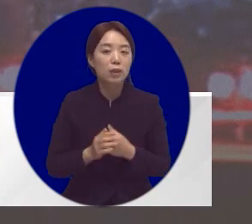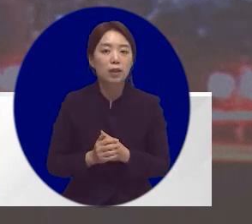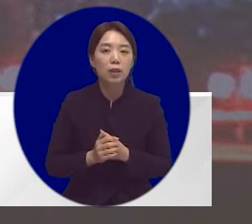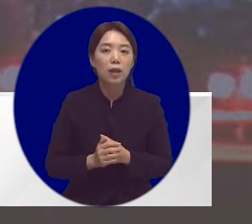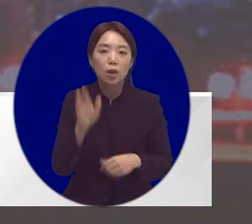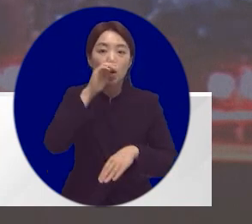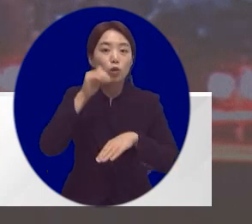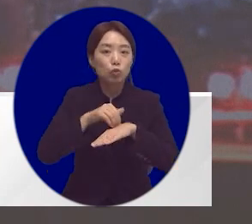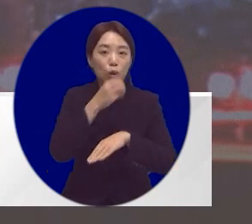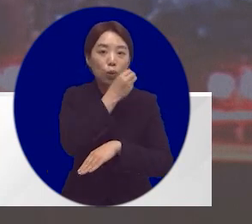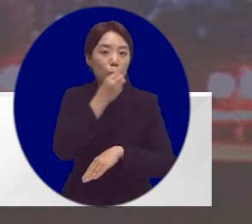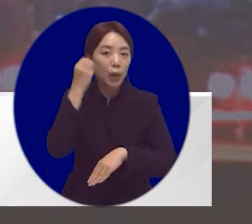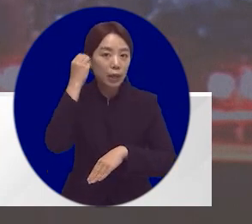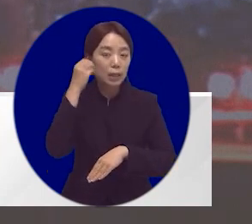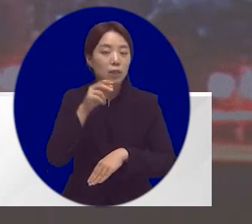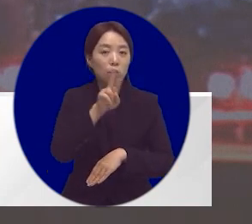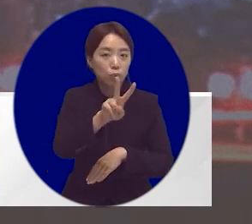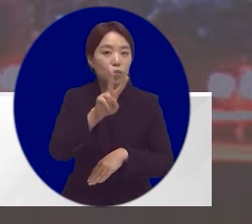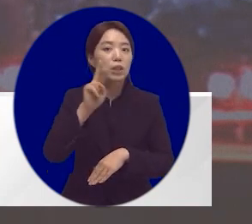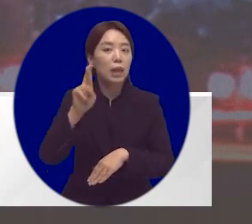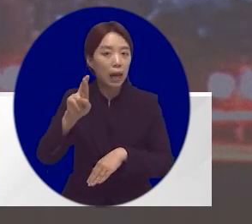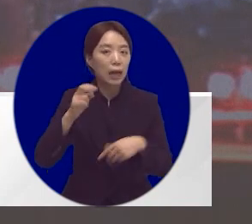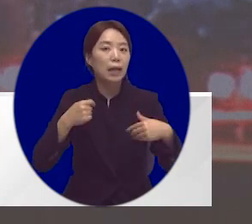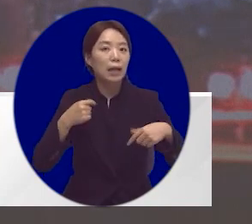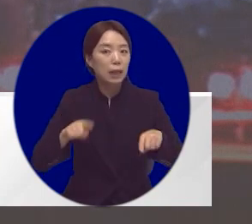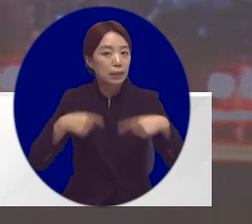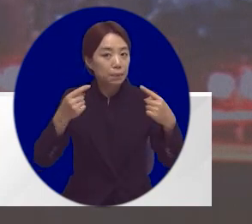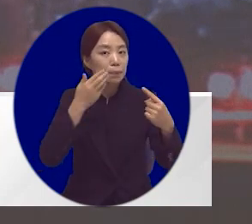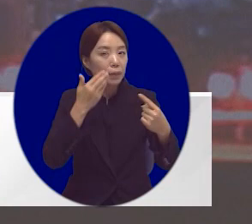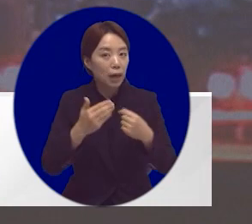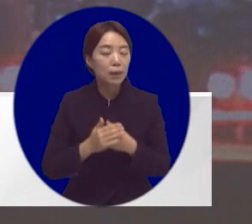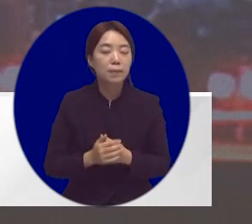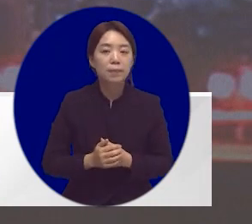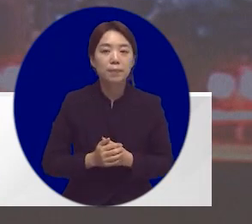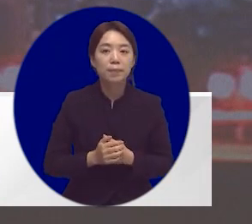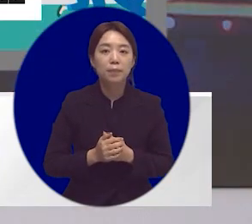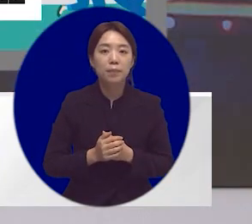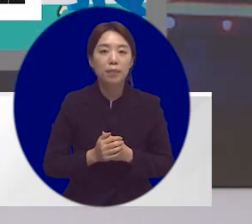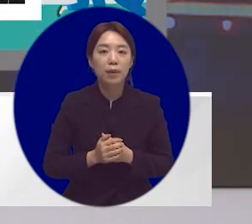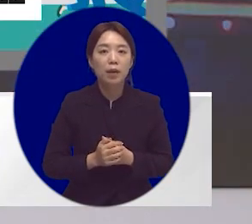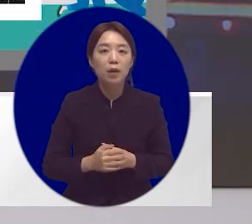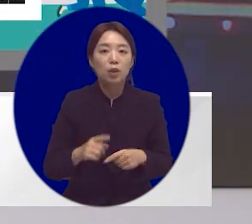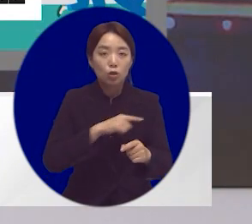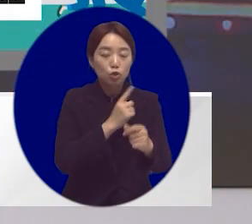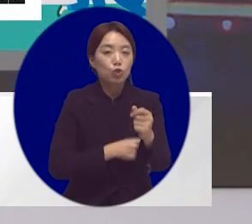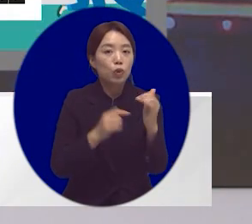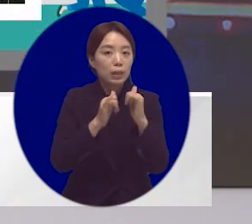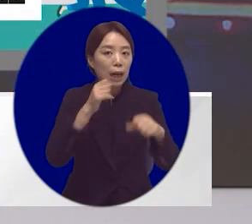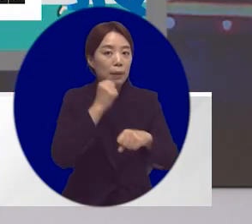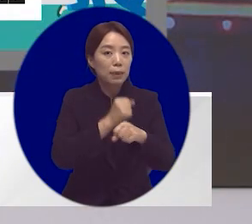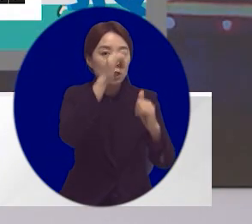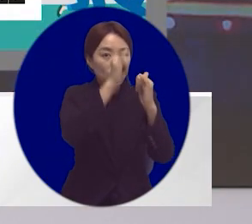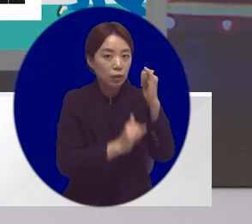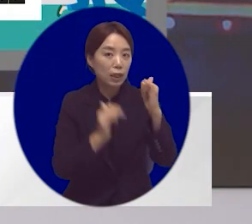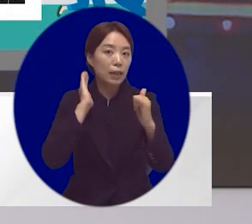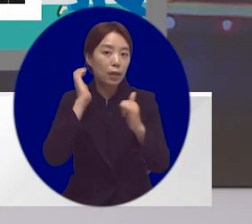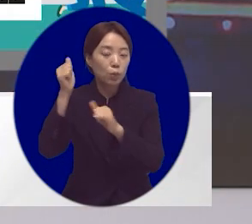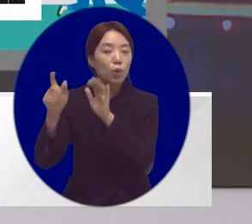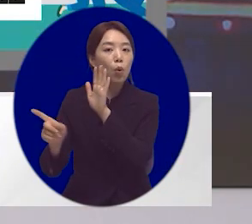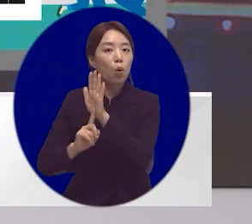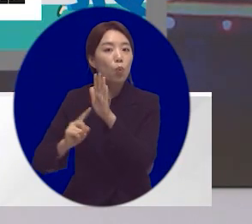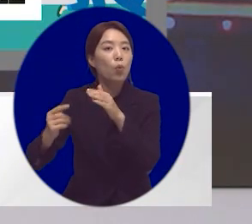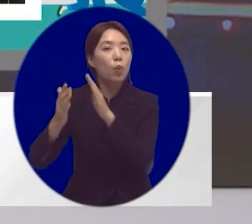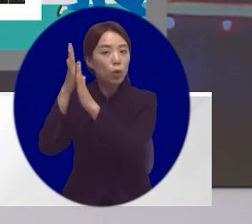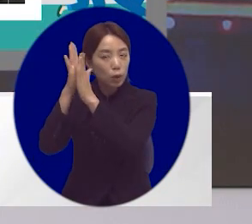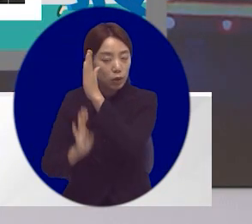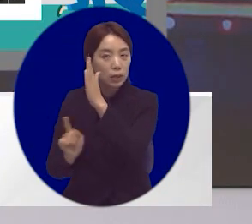전시회를 선거연수원 홈페이지에서 VR로 체험할 수 있도록 운영하고 있습니다. 유권자가 만든 역사, 그리고 대통령